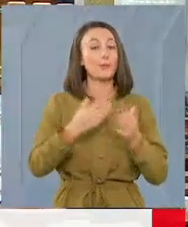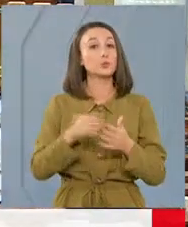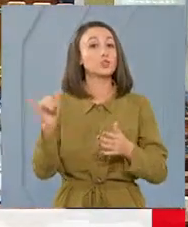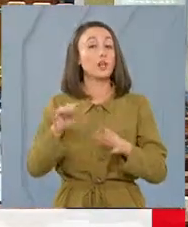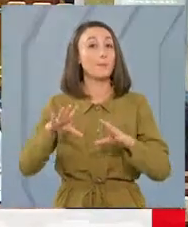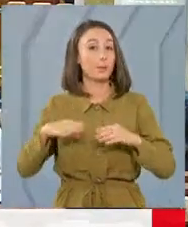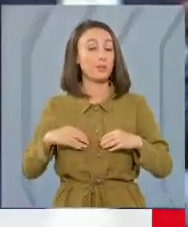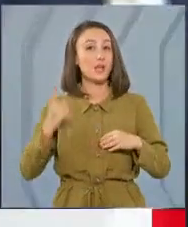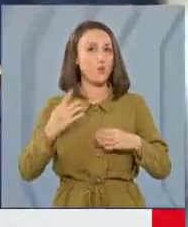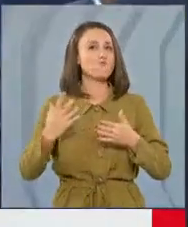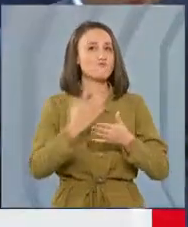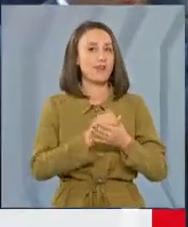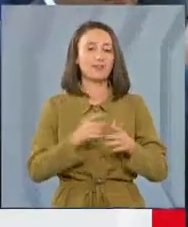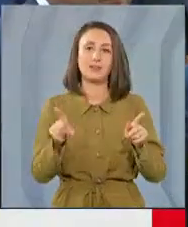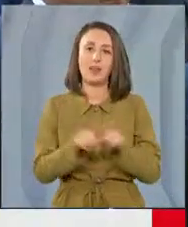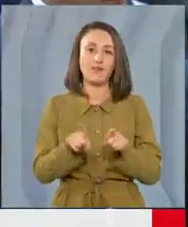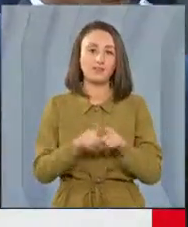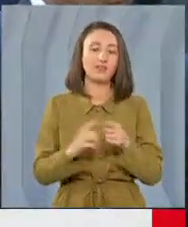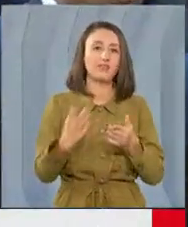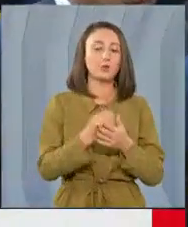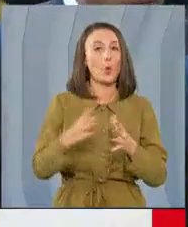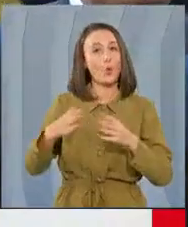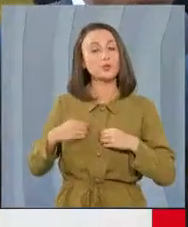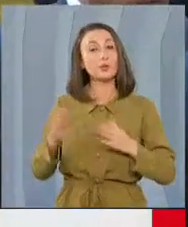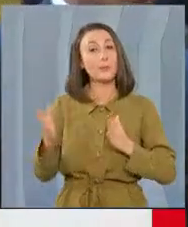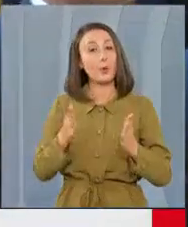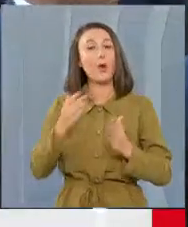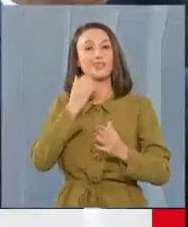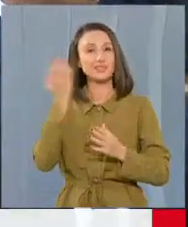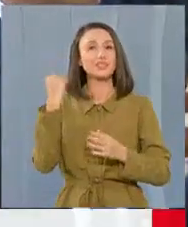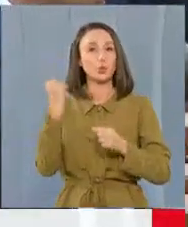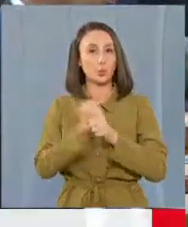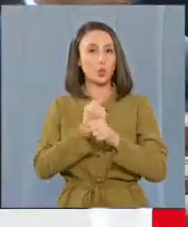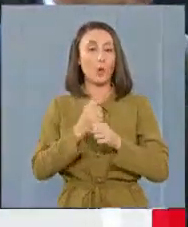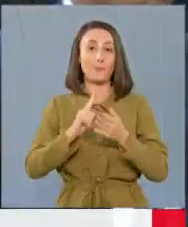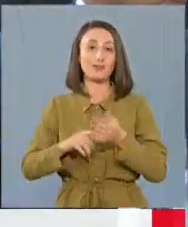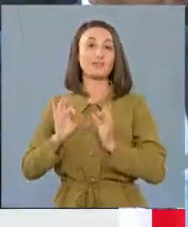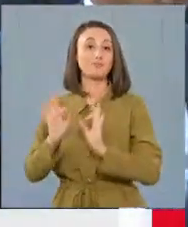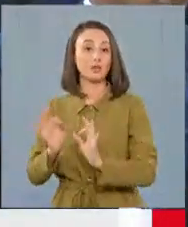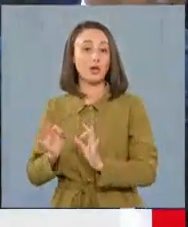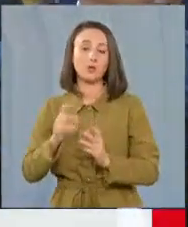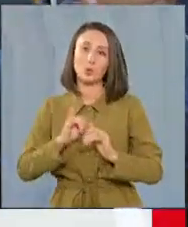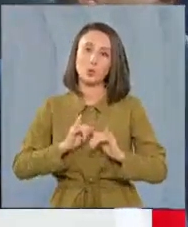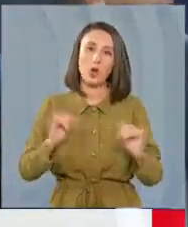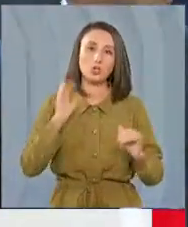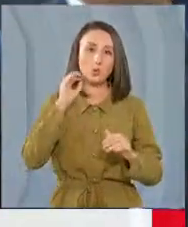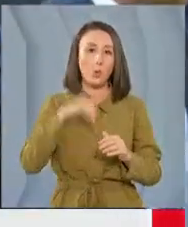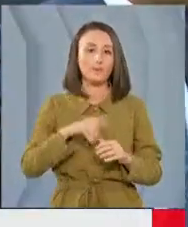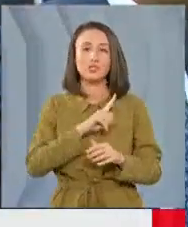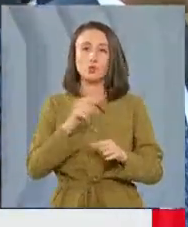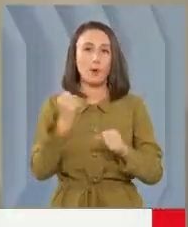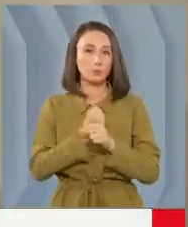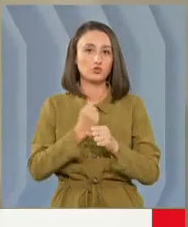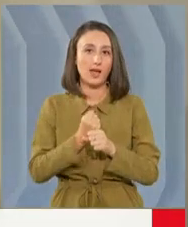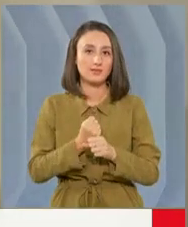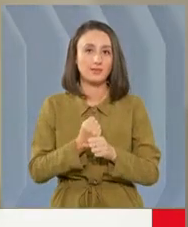le primesc au un venit cel puțin egal cu venitul obținut în perioada în care lucrau, iar pensiile speciale practic încurajează oamenii să nu mai